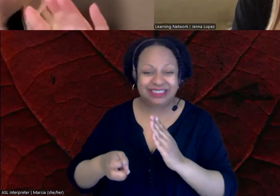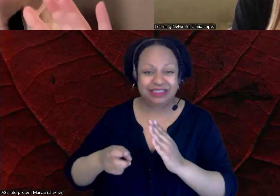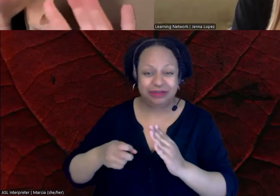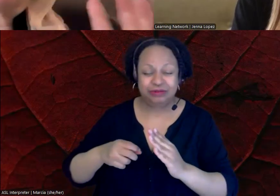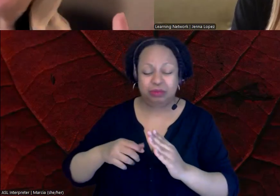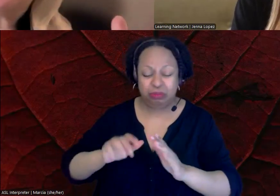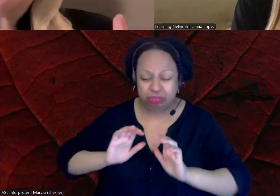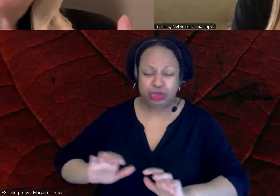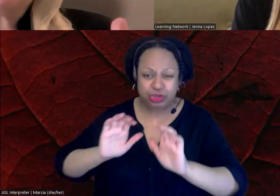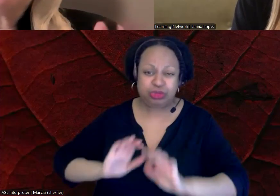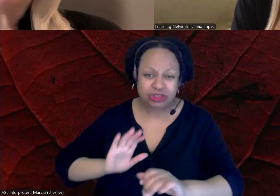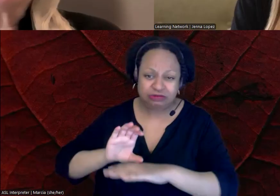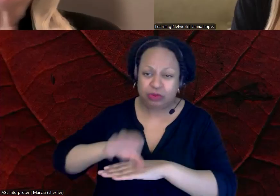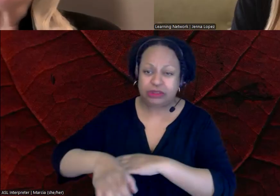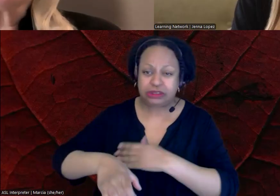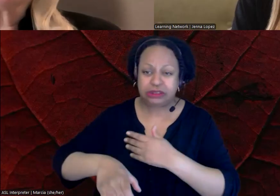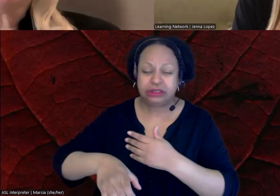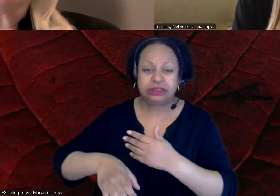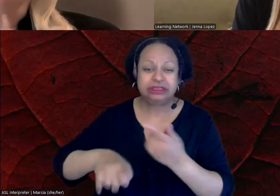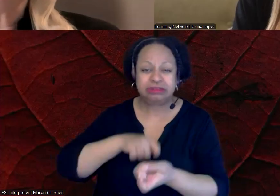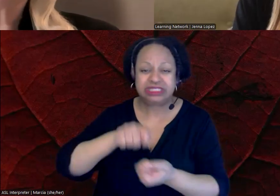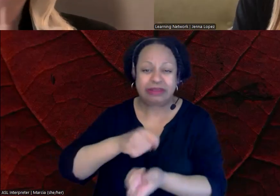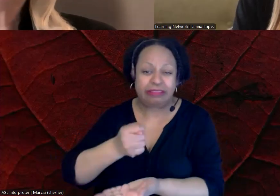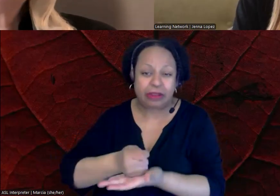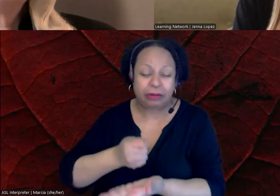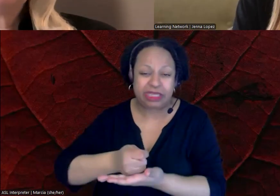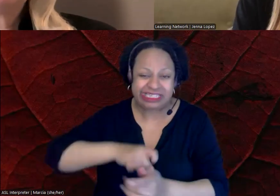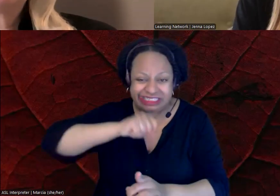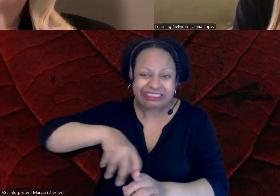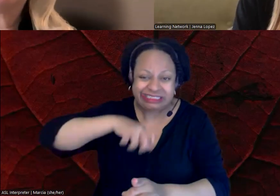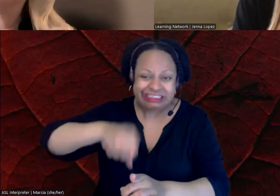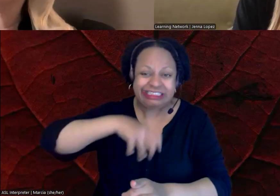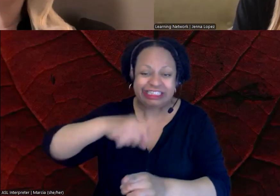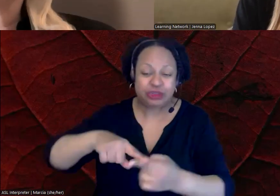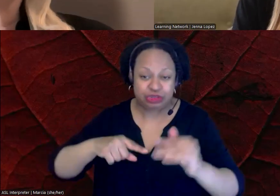venir. Et ensuite, vous avez les mères guerrières,